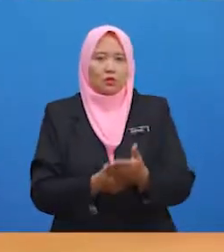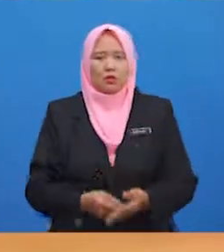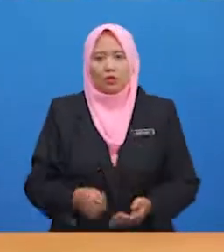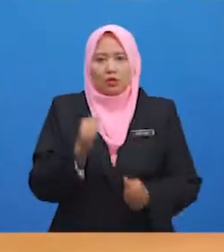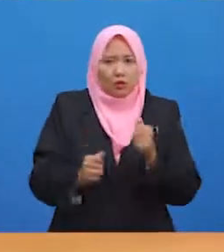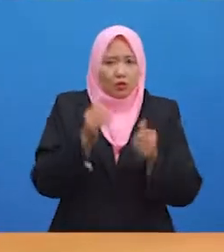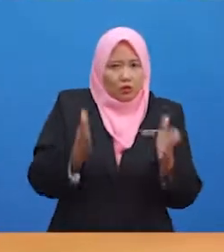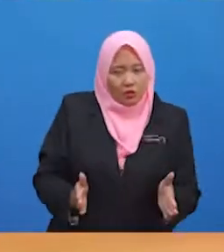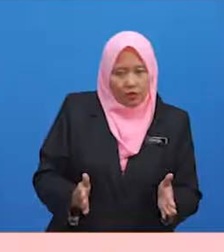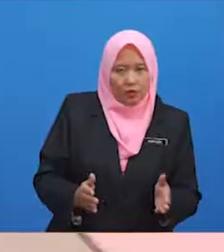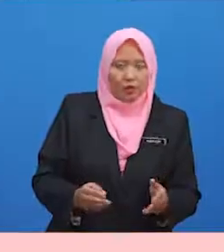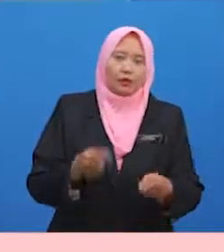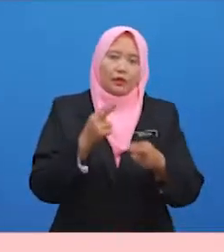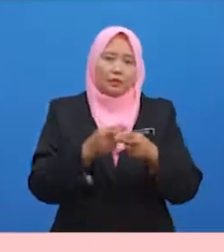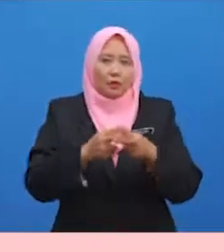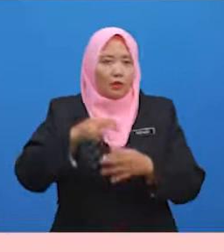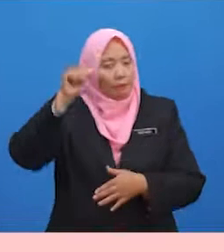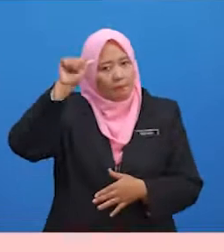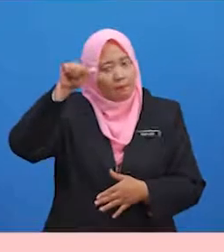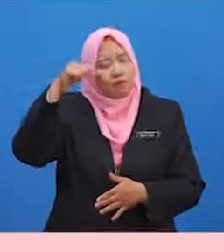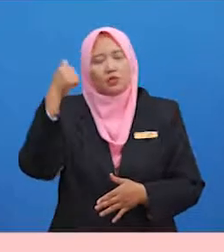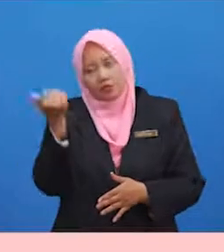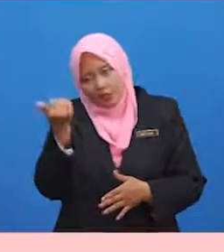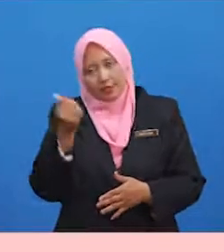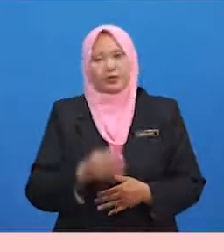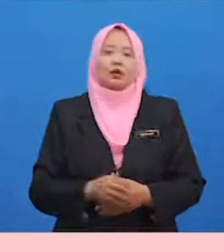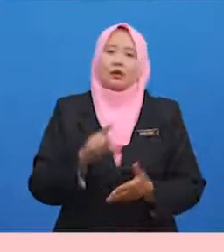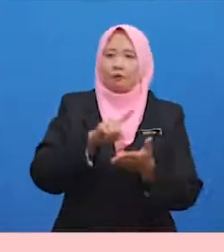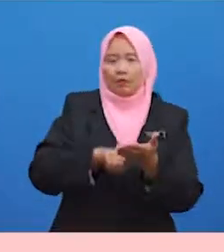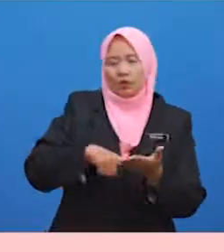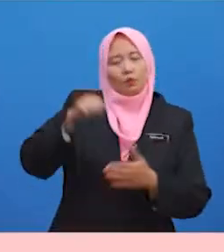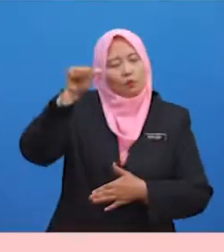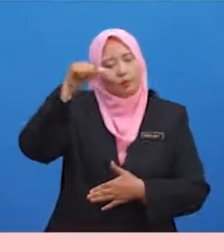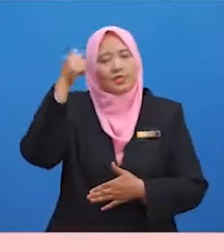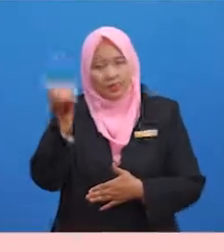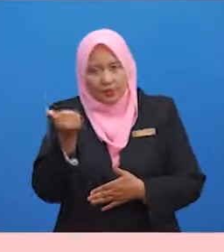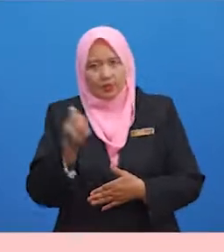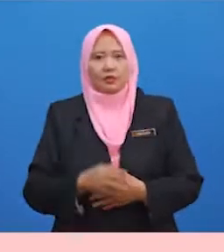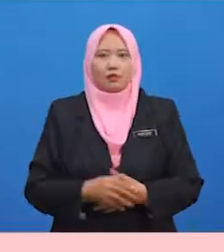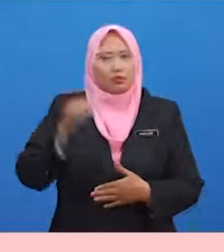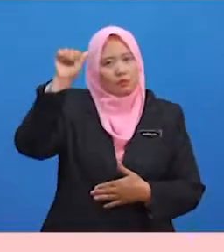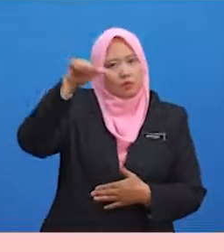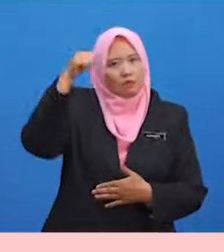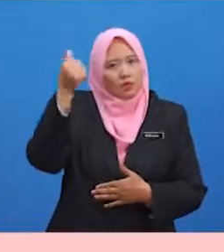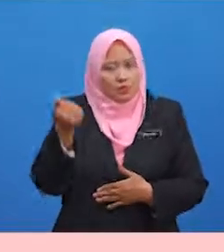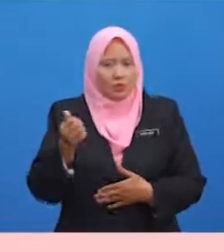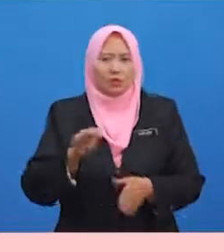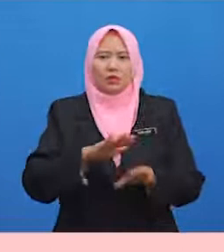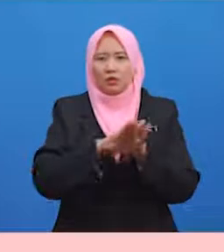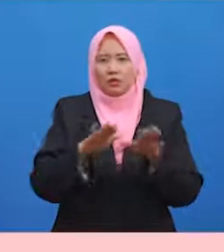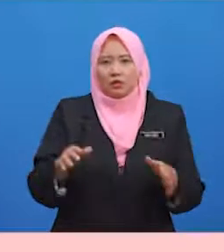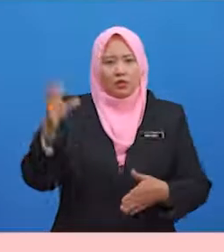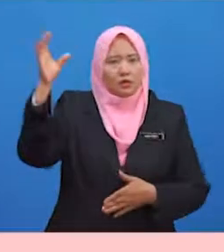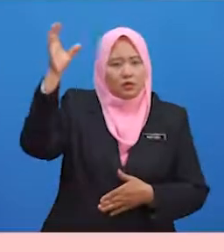tersebut dipanggil pengsan. Apakah itu pengsan? Pengsan merupakan keadaan tidak sedarkan diri yang